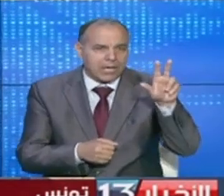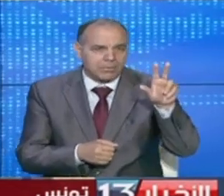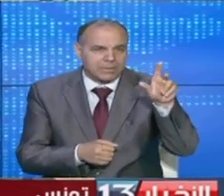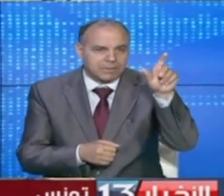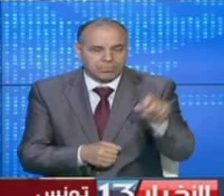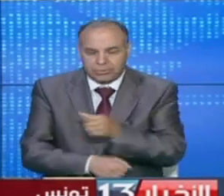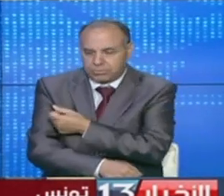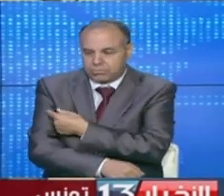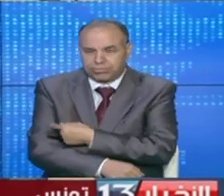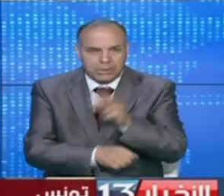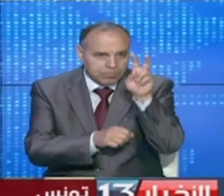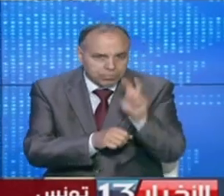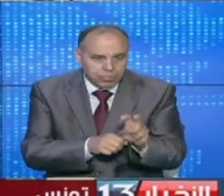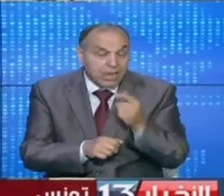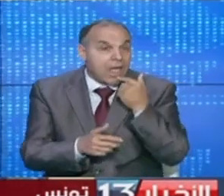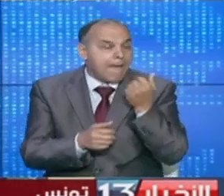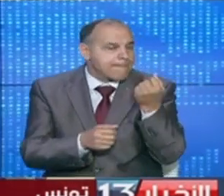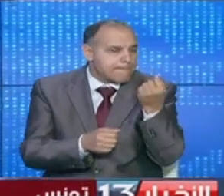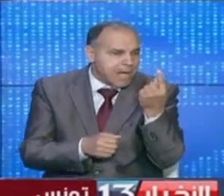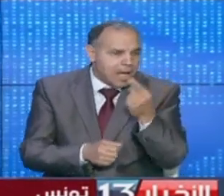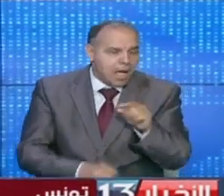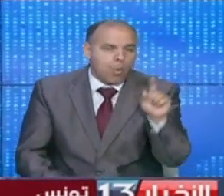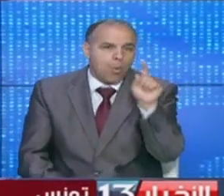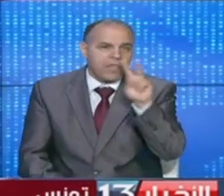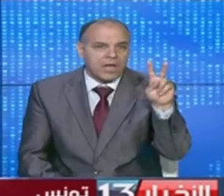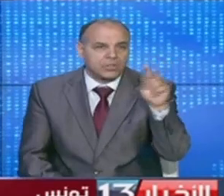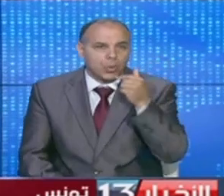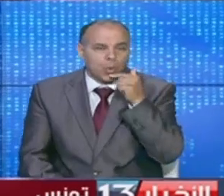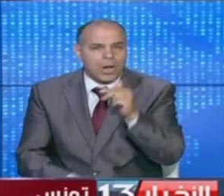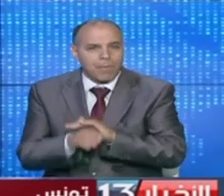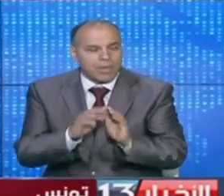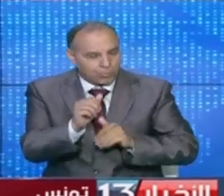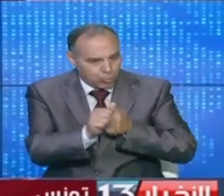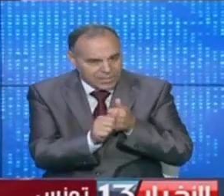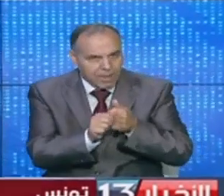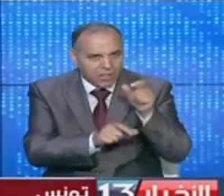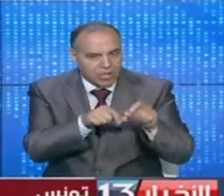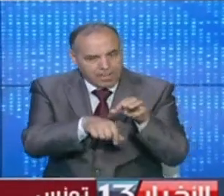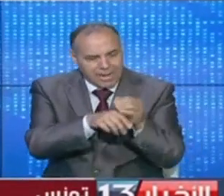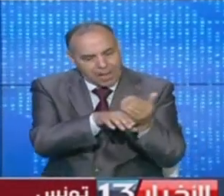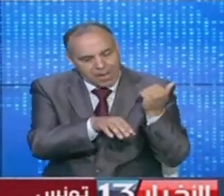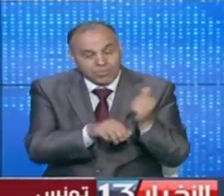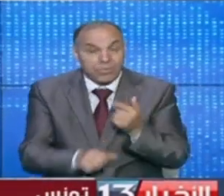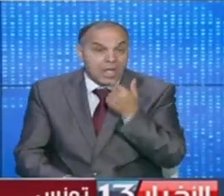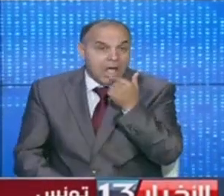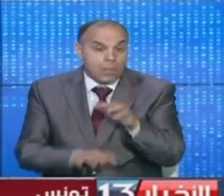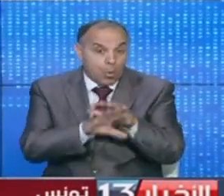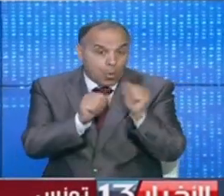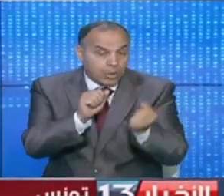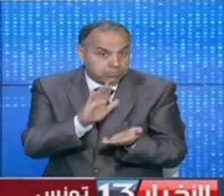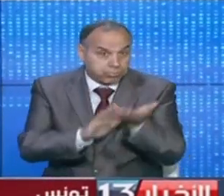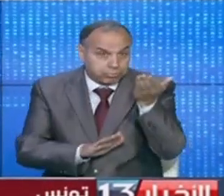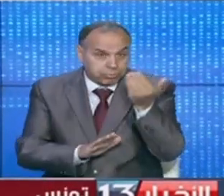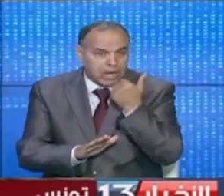تحليلا مخبريا مائه واثنا عشر منها في اطار متابعه المرضى السابق ليرتفع العدد